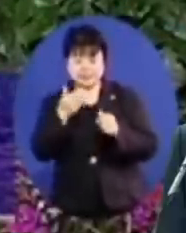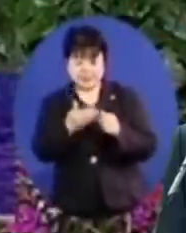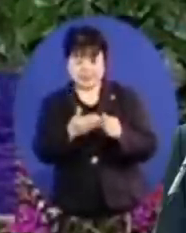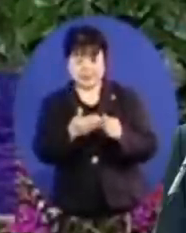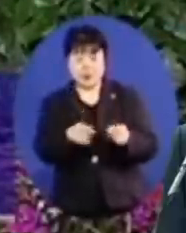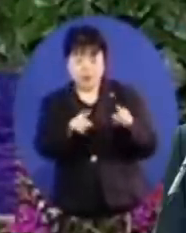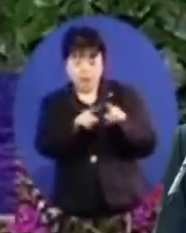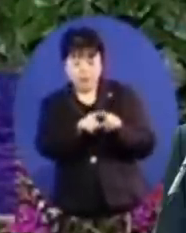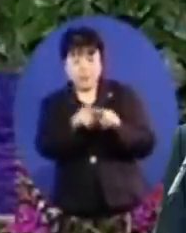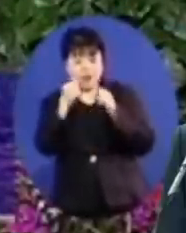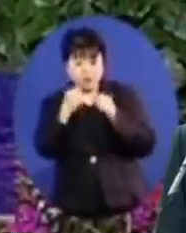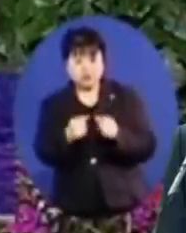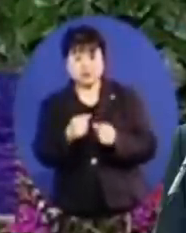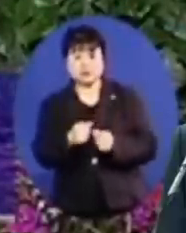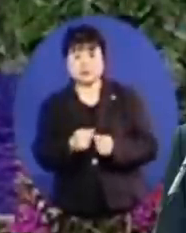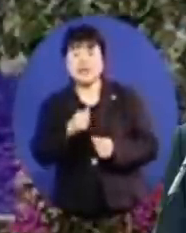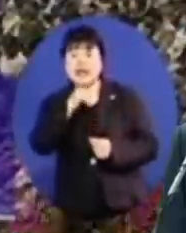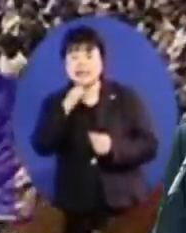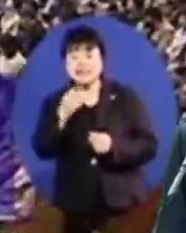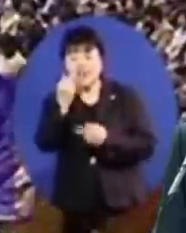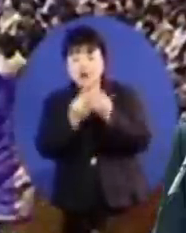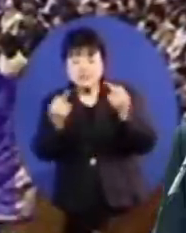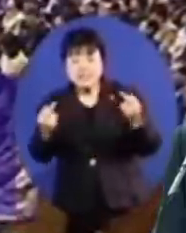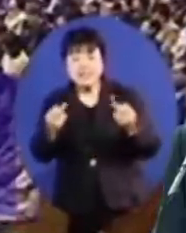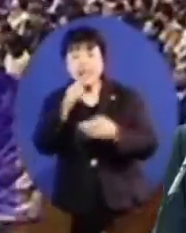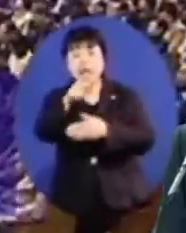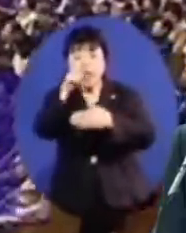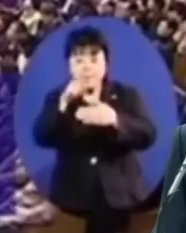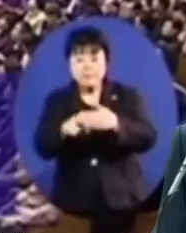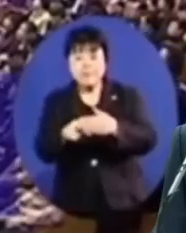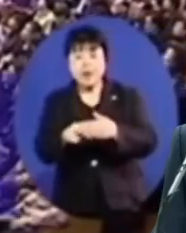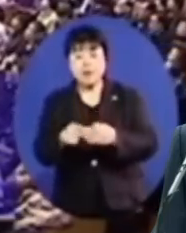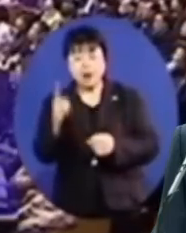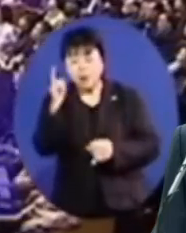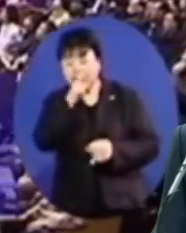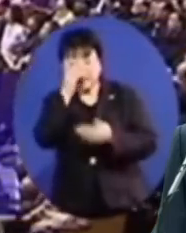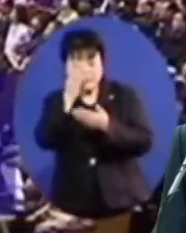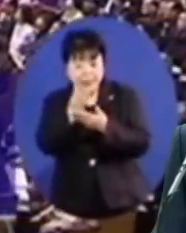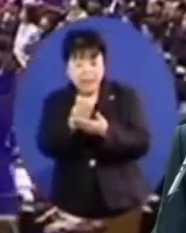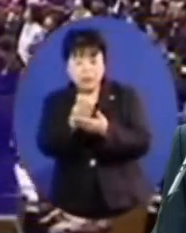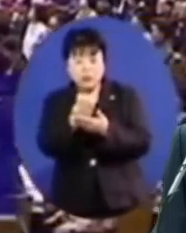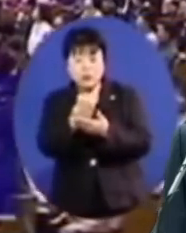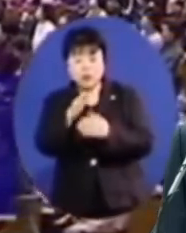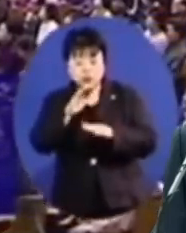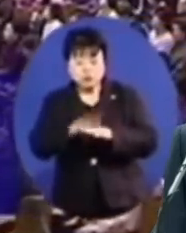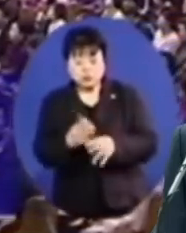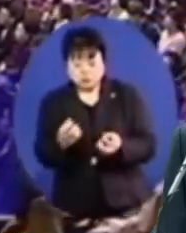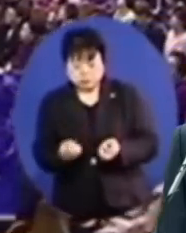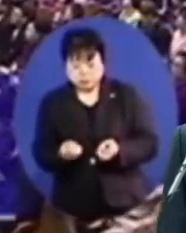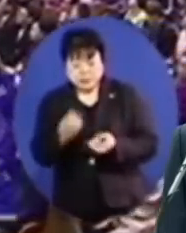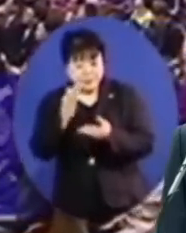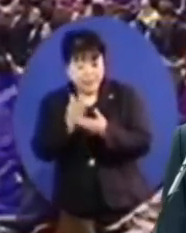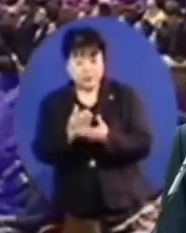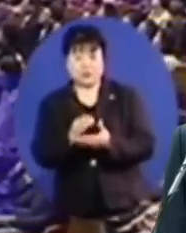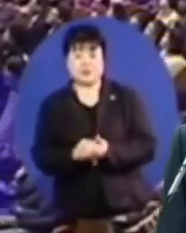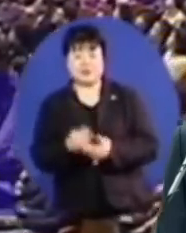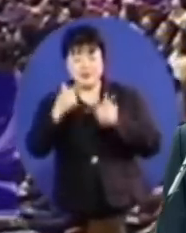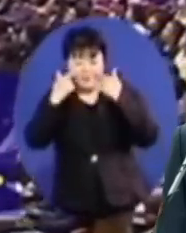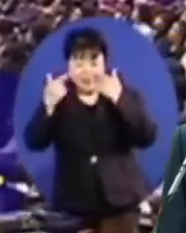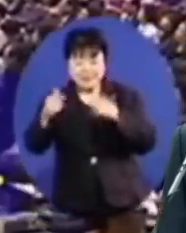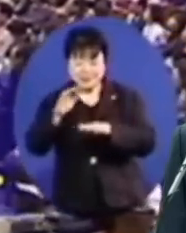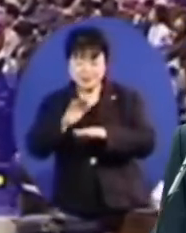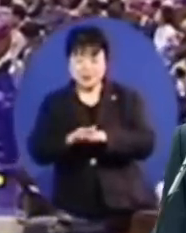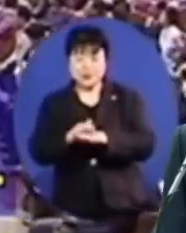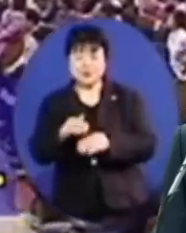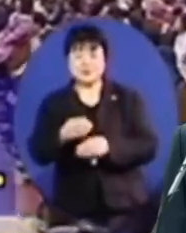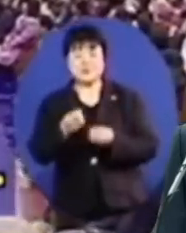너와 함께 거주하거든 그 가난한 형제에게 내 마음을 완악하게 하지 말며 내 손을 움켜쥐지 말고 반드시 내 손을